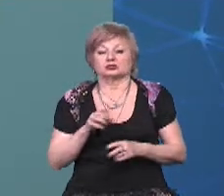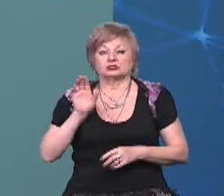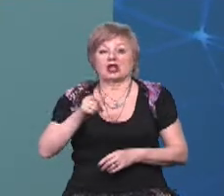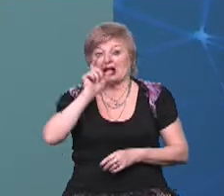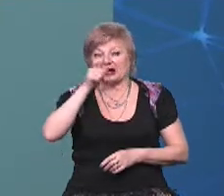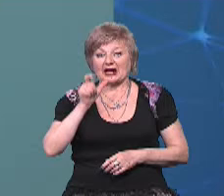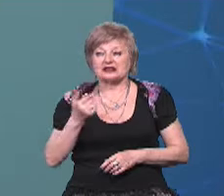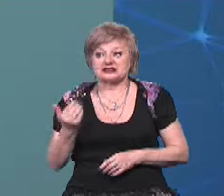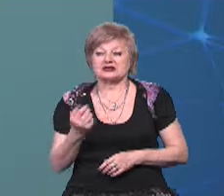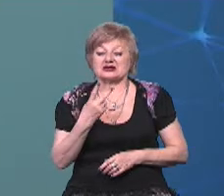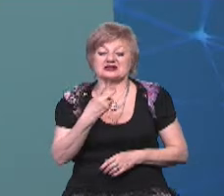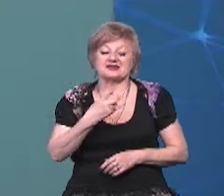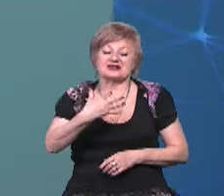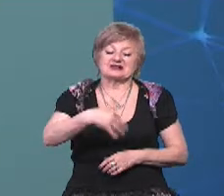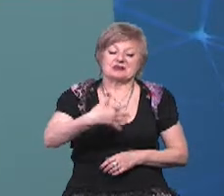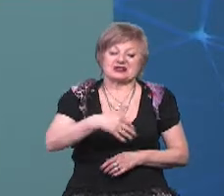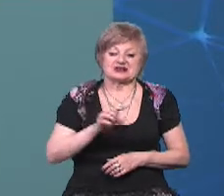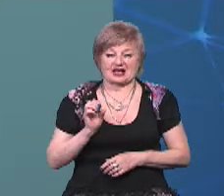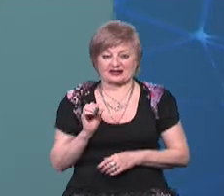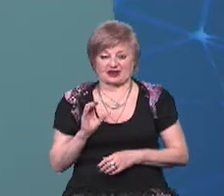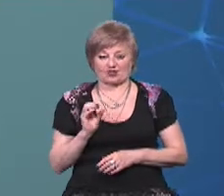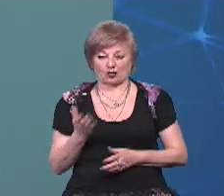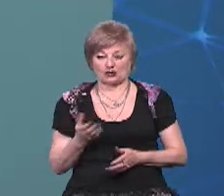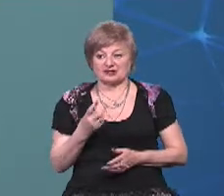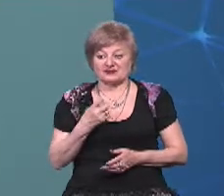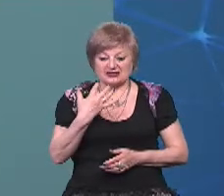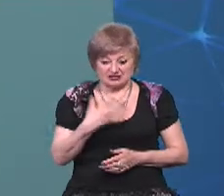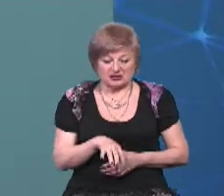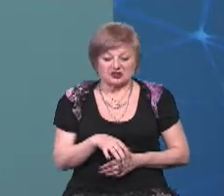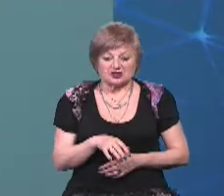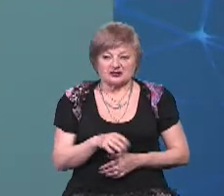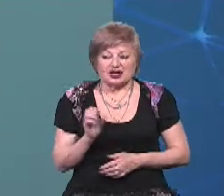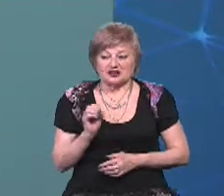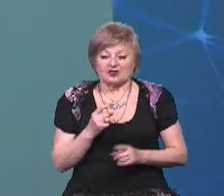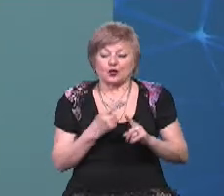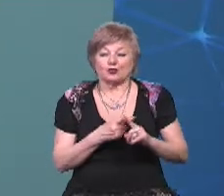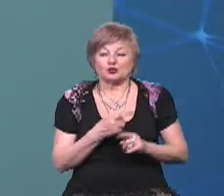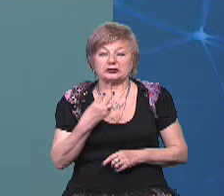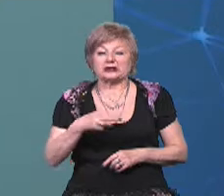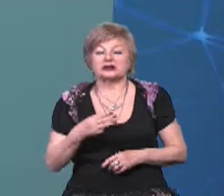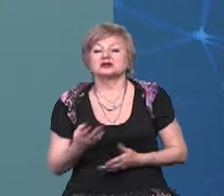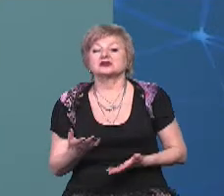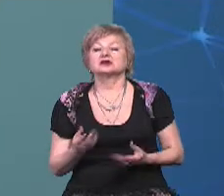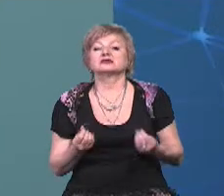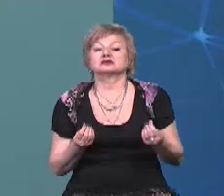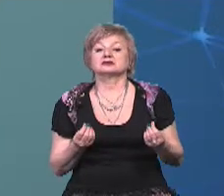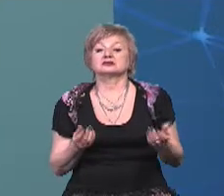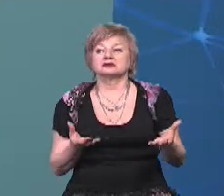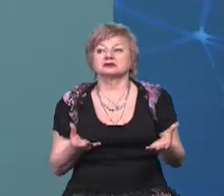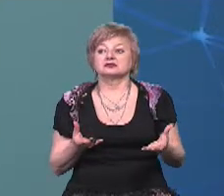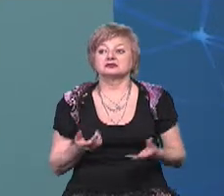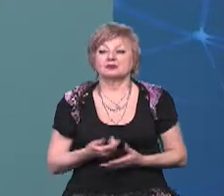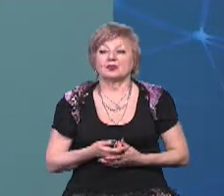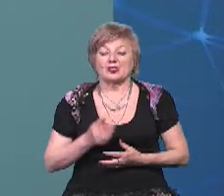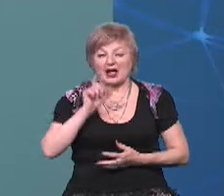до 250 євро, 250 євро – це теж помножте на 30 сума, да, яка? І